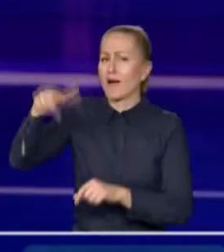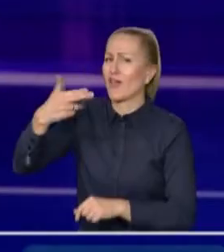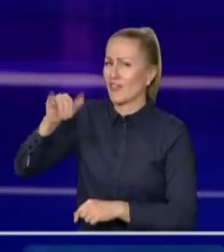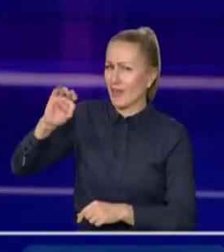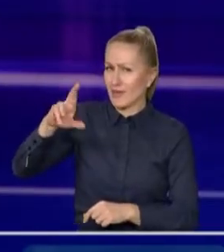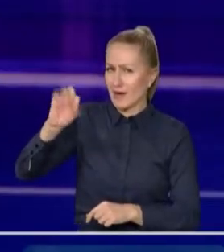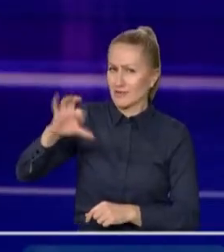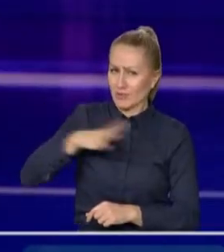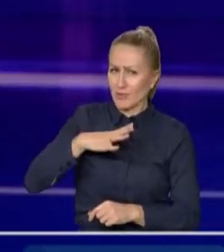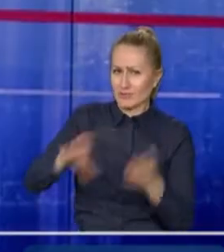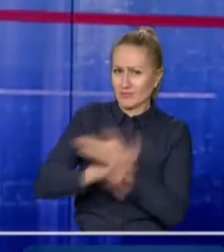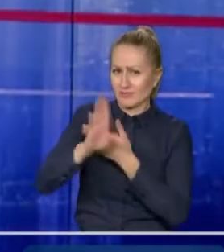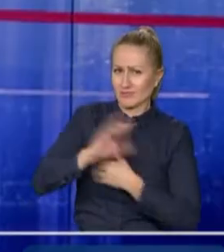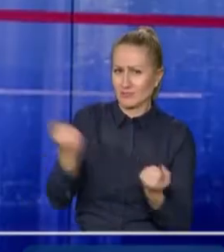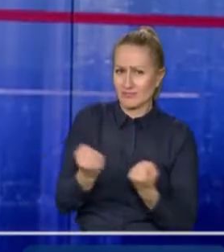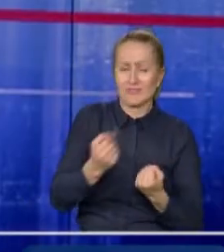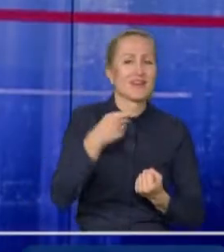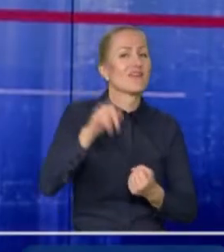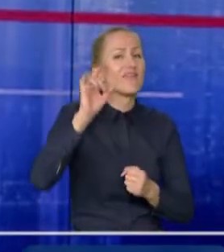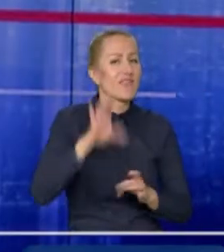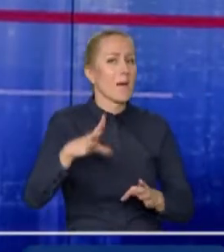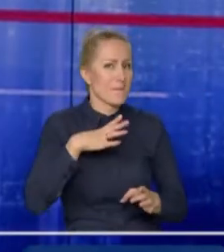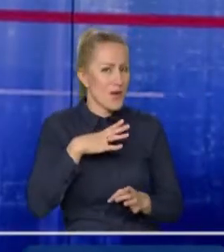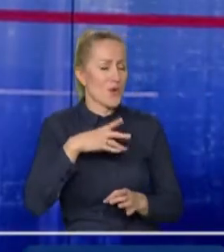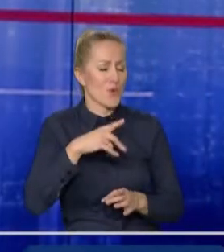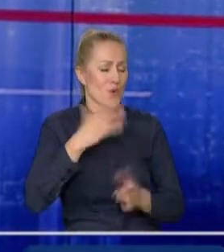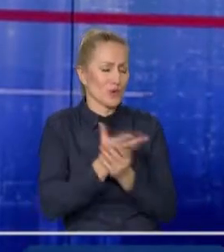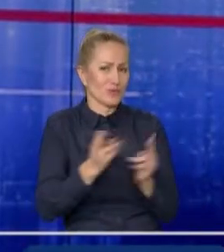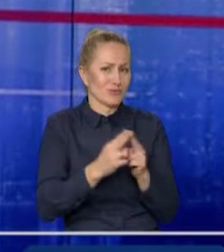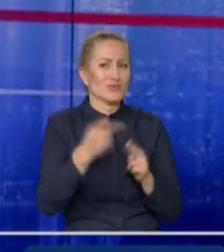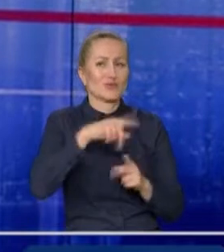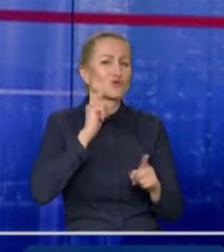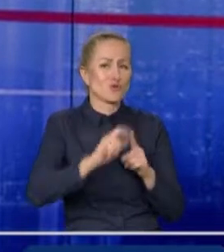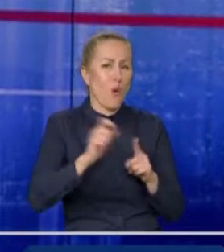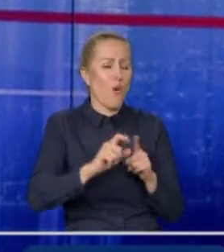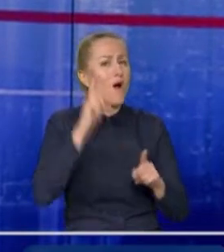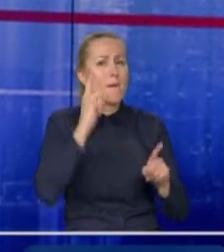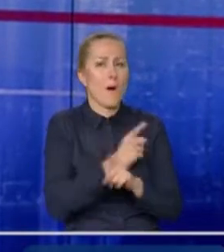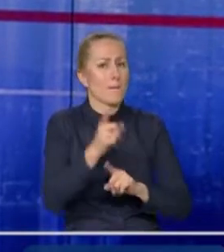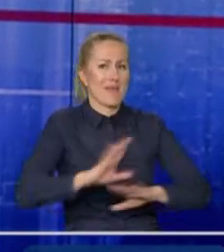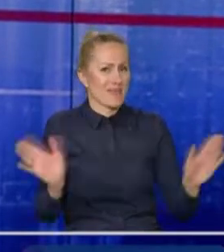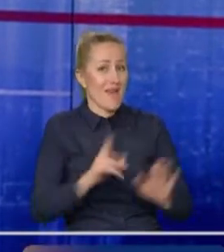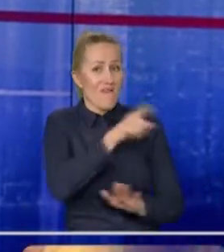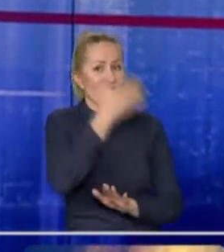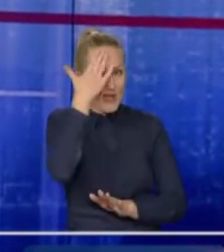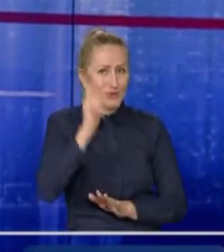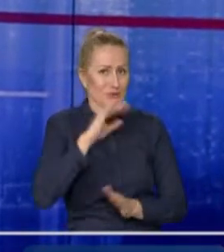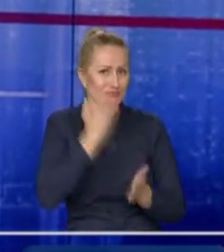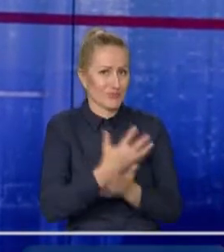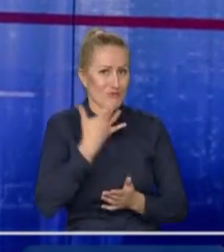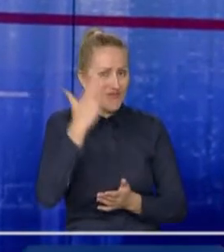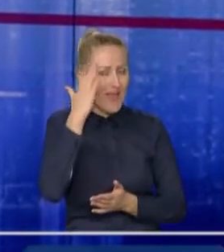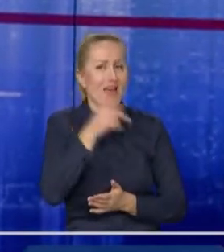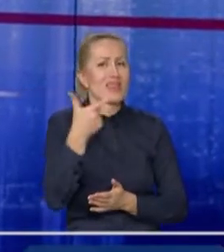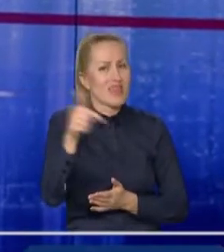ale panie redaktor, to już ustaliliśmy, tak, że te słowa że nie powinny pomylił. Paść, tak, że te słowa nie... Nie, nie to, że się pomylił, bo myślę, że wiedział, co powiedział. Znaczy, że one